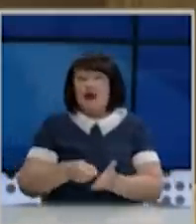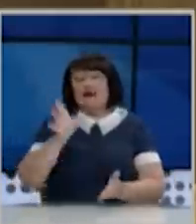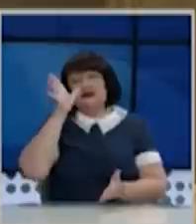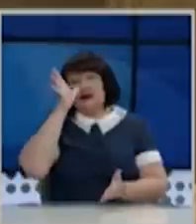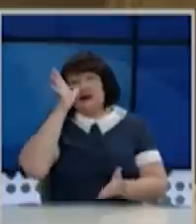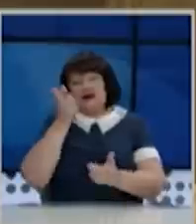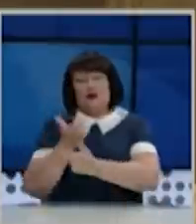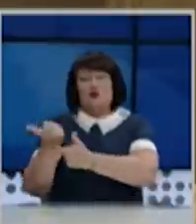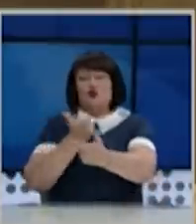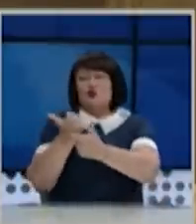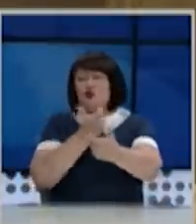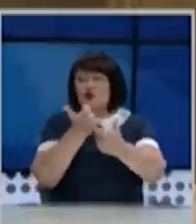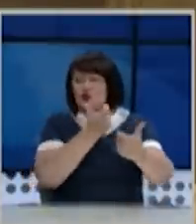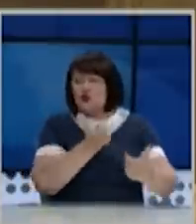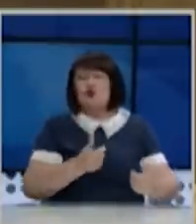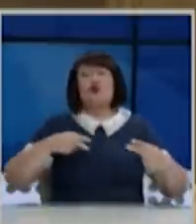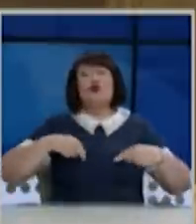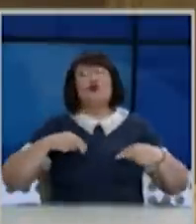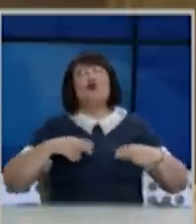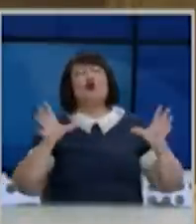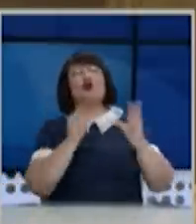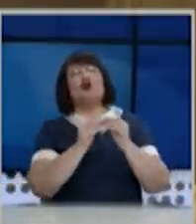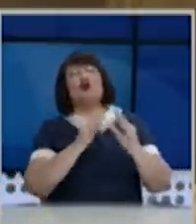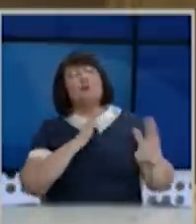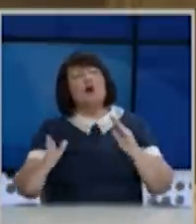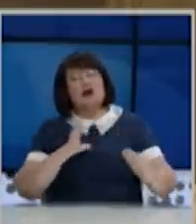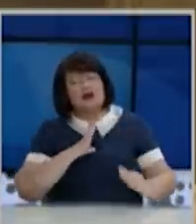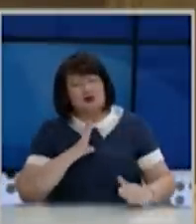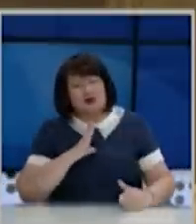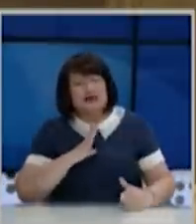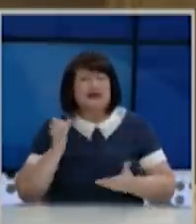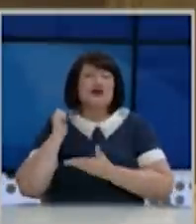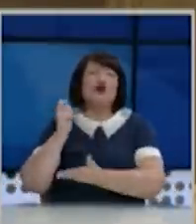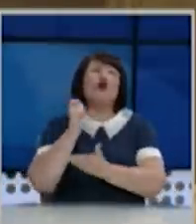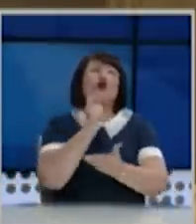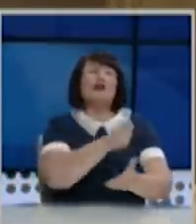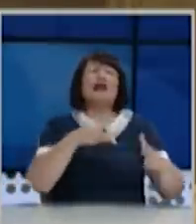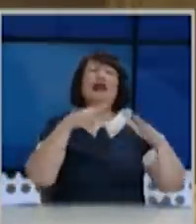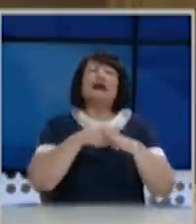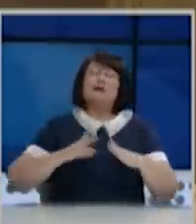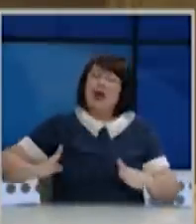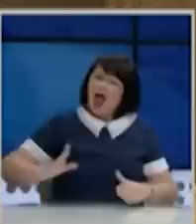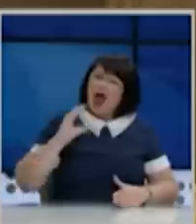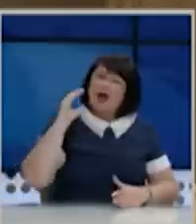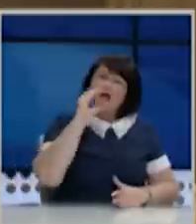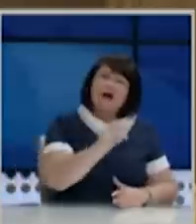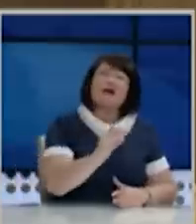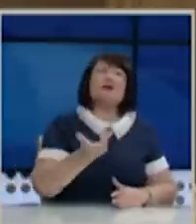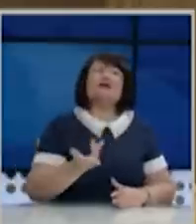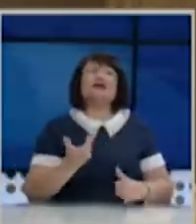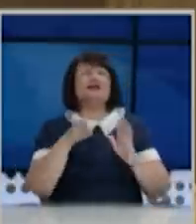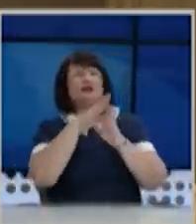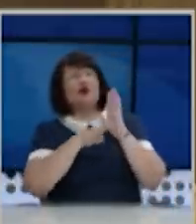ότι θεσμοθέτησε ξεχωριστό Υπουργείο Πολιτικής Προστασίας, κονδύλια από το Ταμείο Ανάκαμψης, ότι διαμόρφωσε